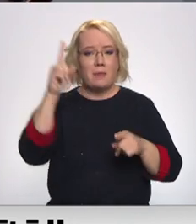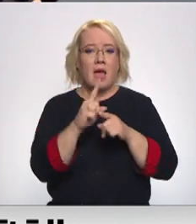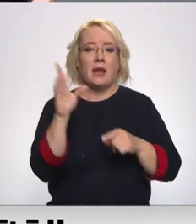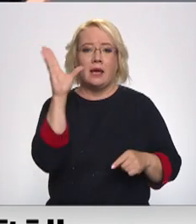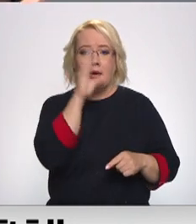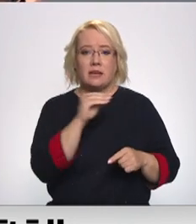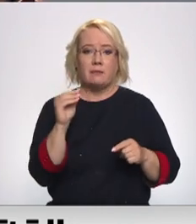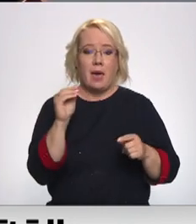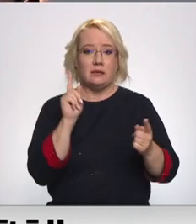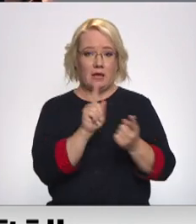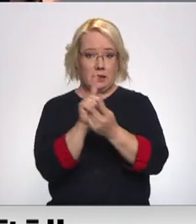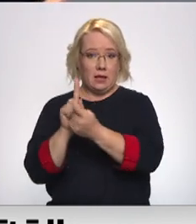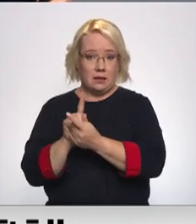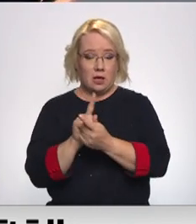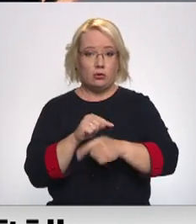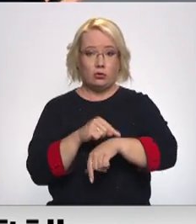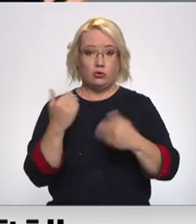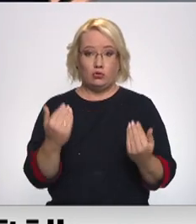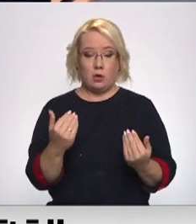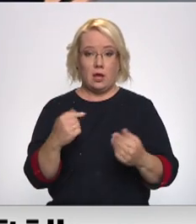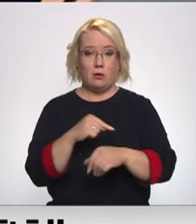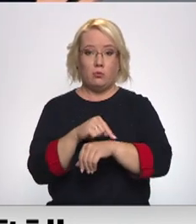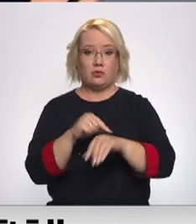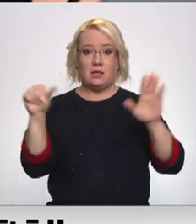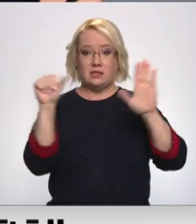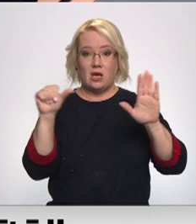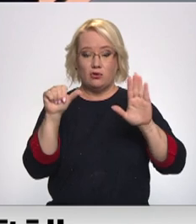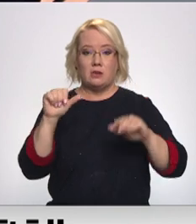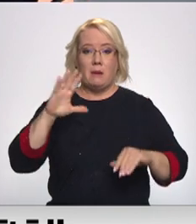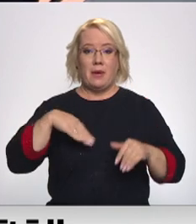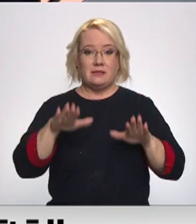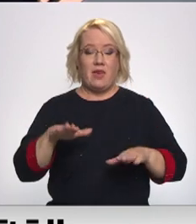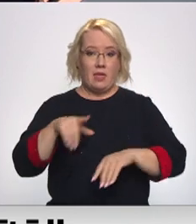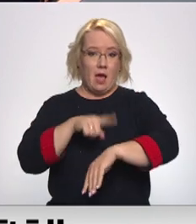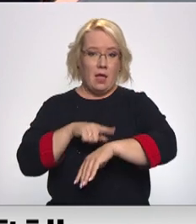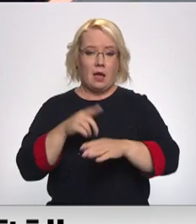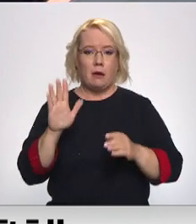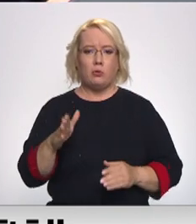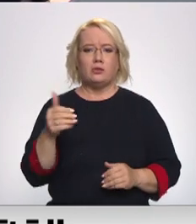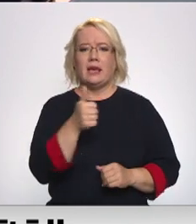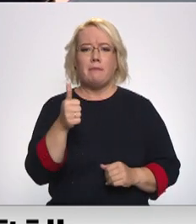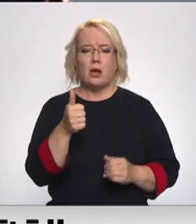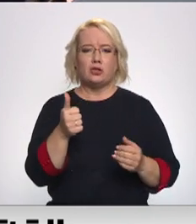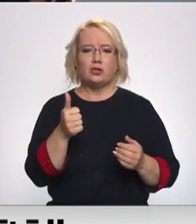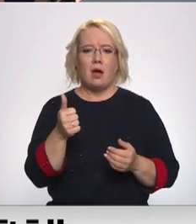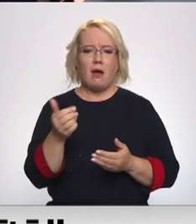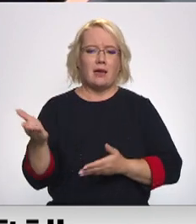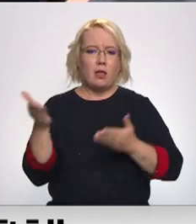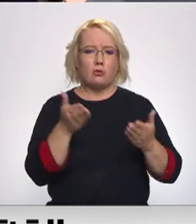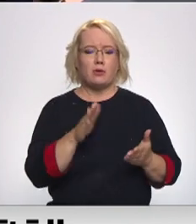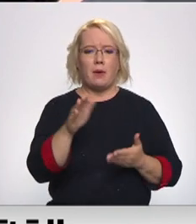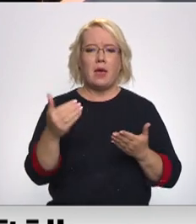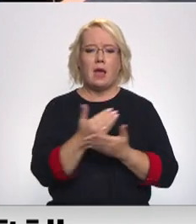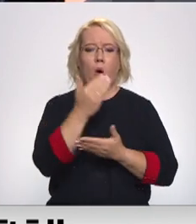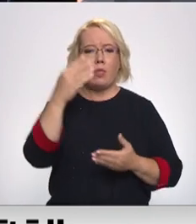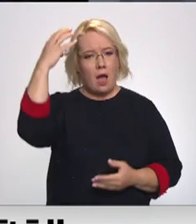iespēja satikties. Un šovakar pulksten sešos vakarā šeit pēc vietējā laika būs īpaša pieņemšana pie jaunā karaļa